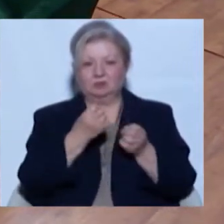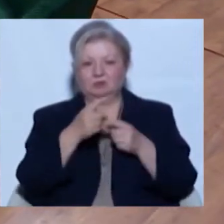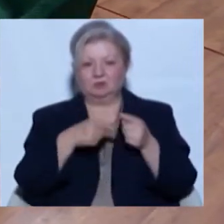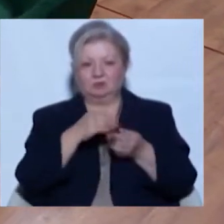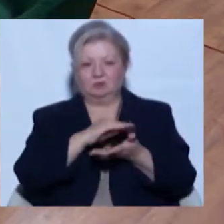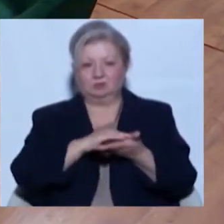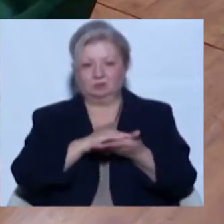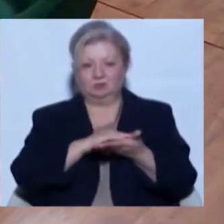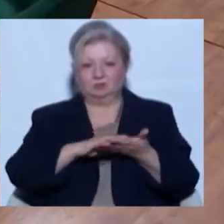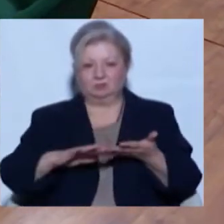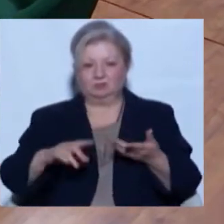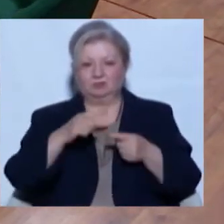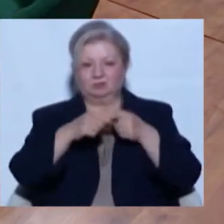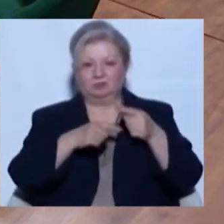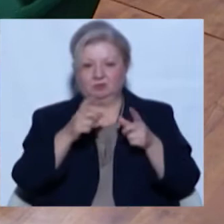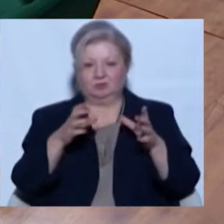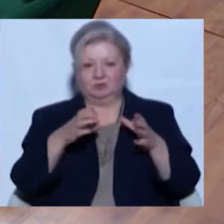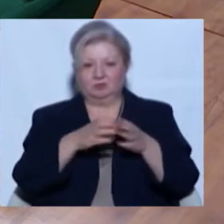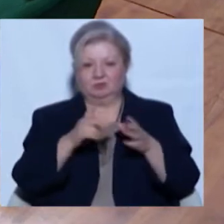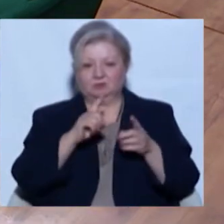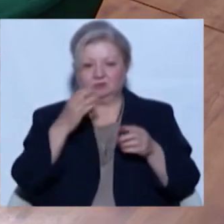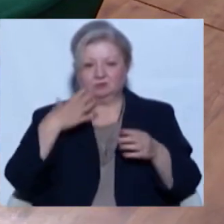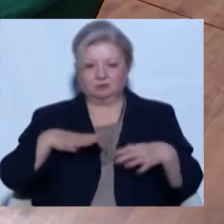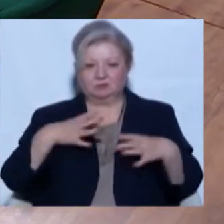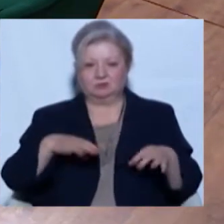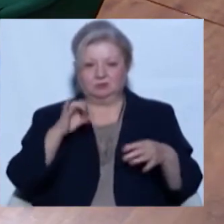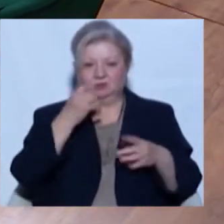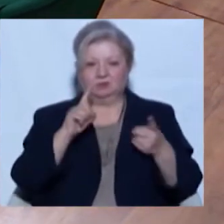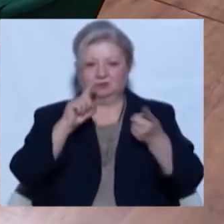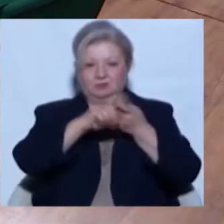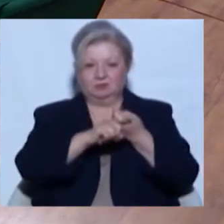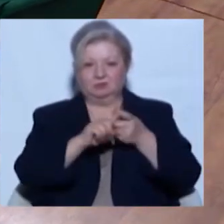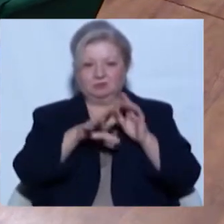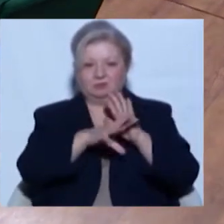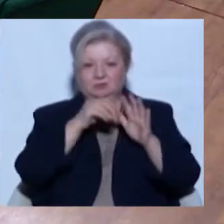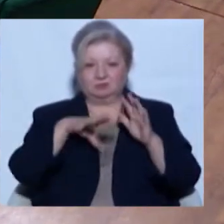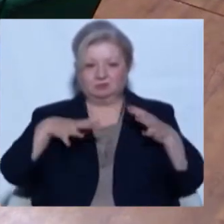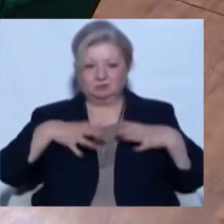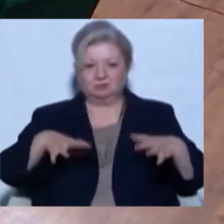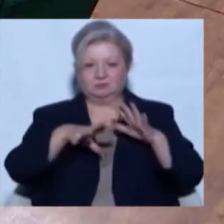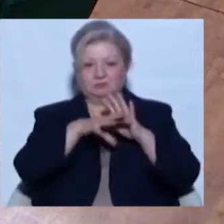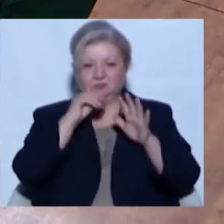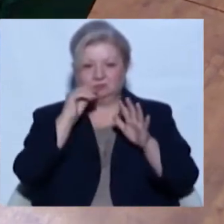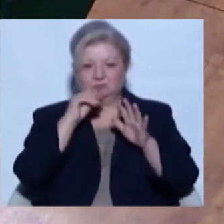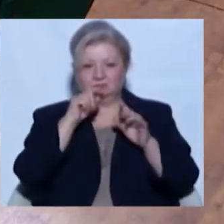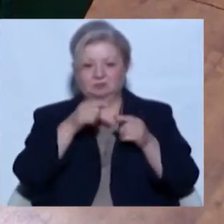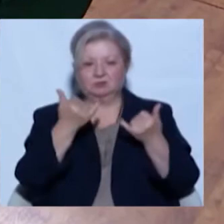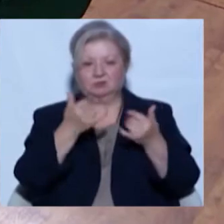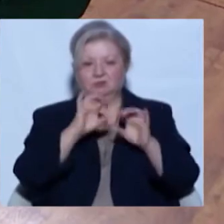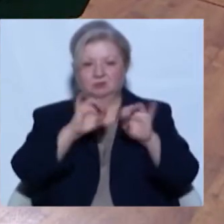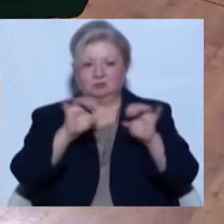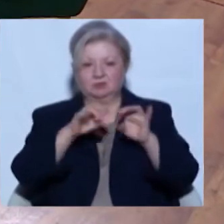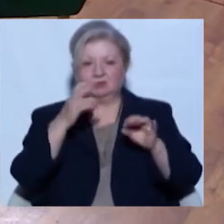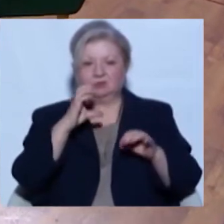იმ ციკლს საქართველოს ისტორიაში, რაც ეხება საქართველოს არჩევანს სამ დიდ იმპერიას შორის. დღეს ჩვენ უნდა მიმოვიხილოთ